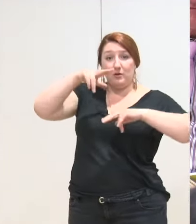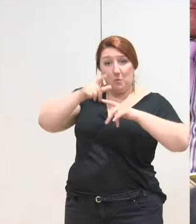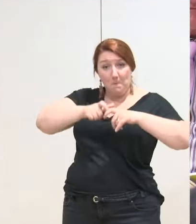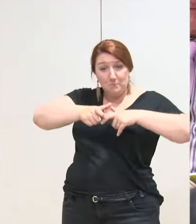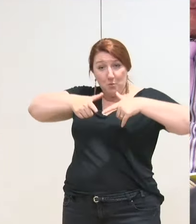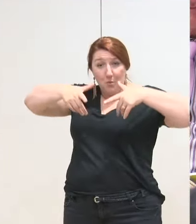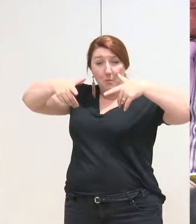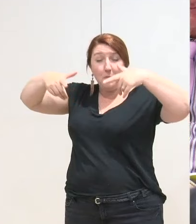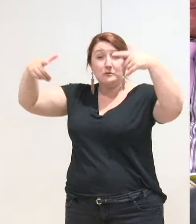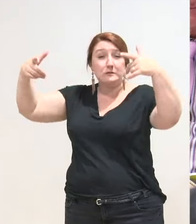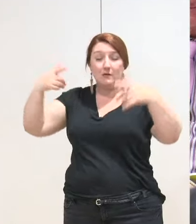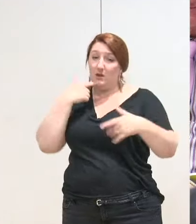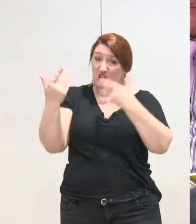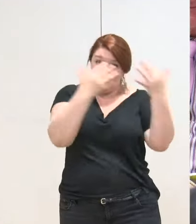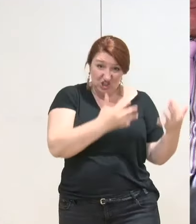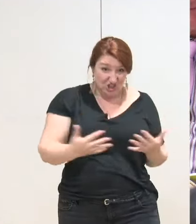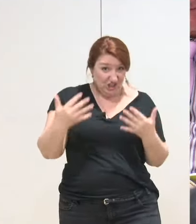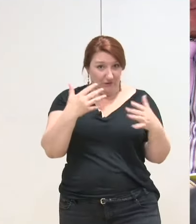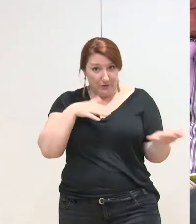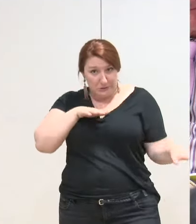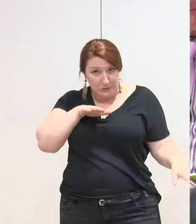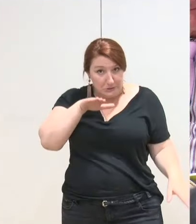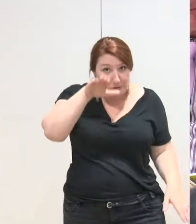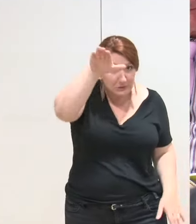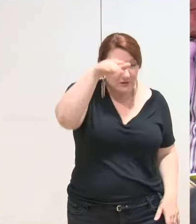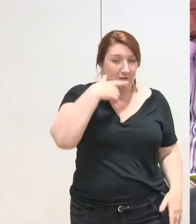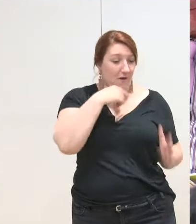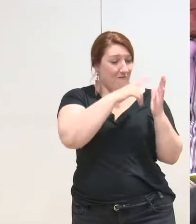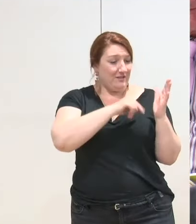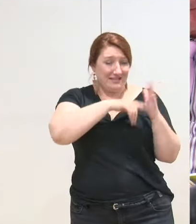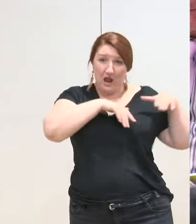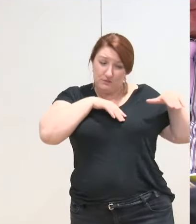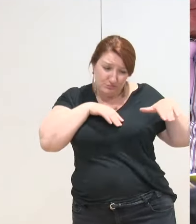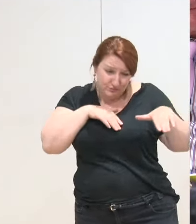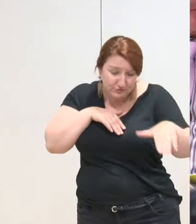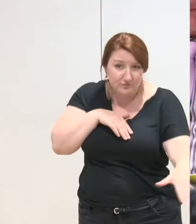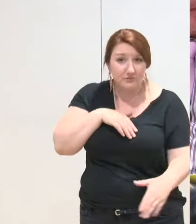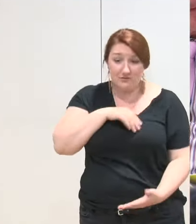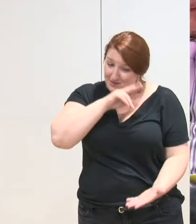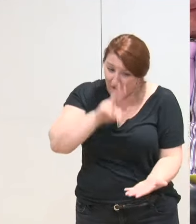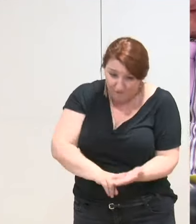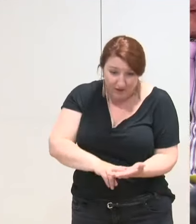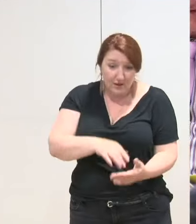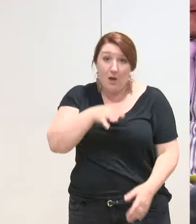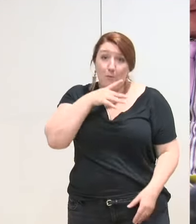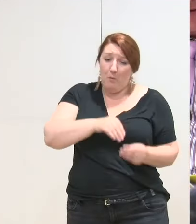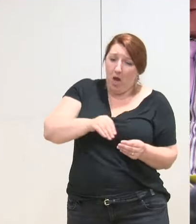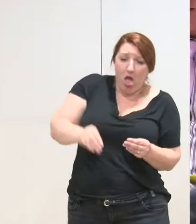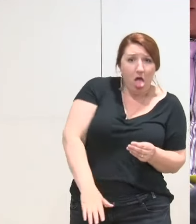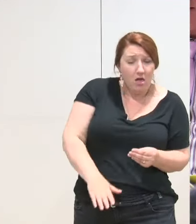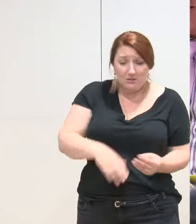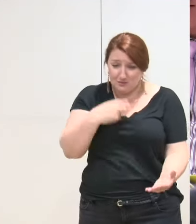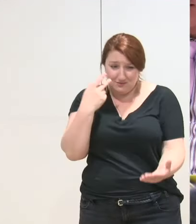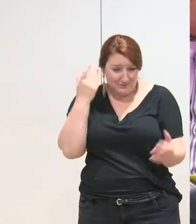risque que ce chiffre augmente encore et que nous ayons encore moins de recette fiscal c'est un fait que vous ne pouvez pas contester